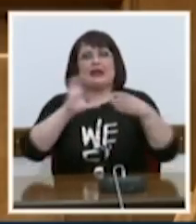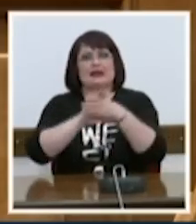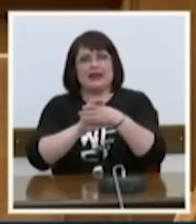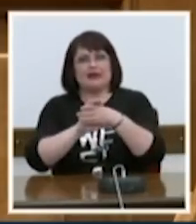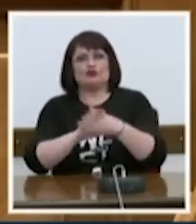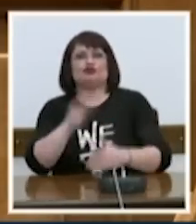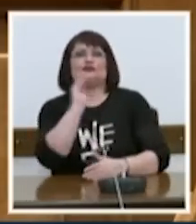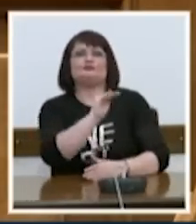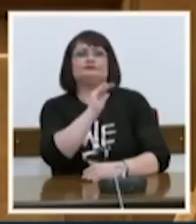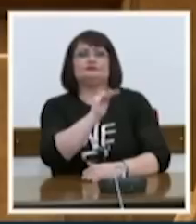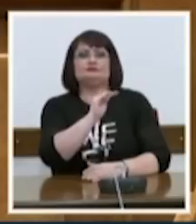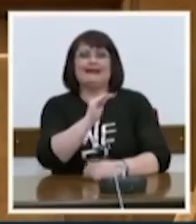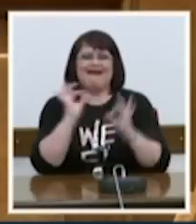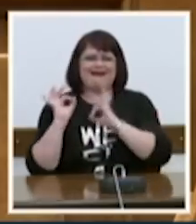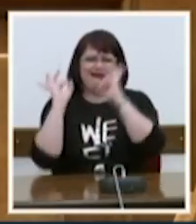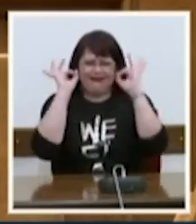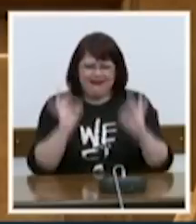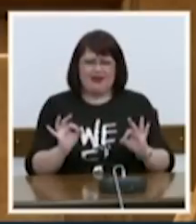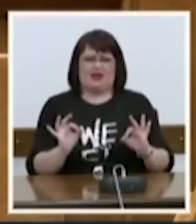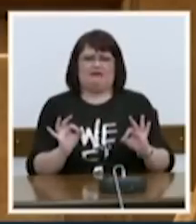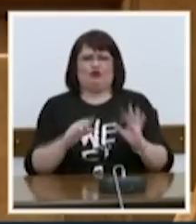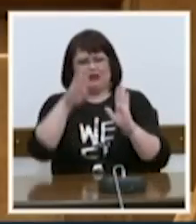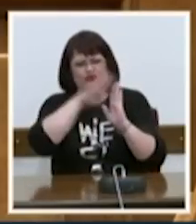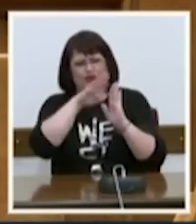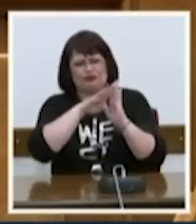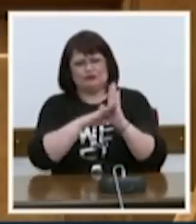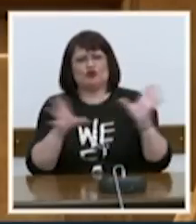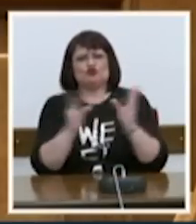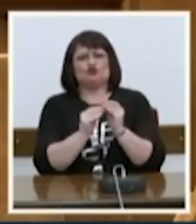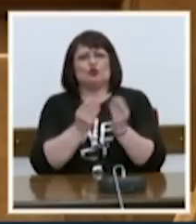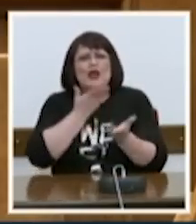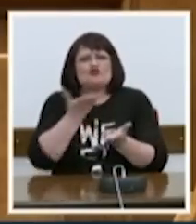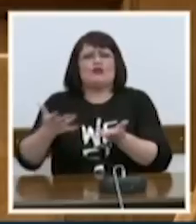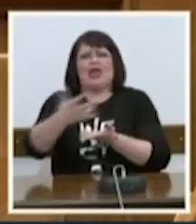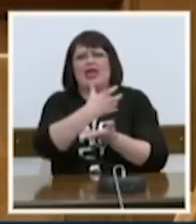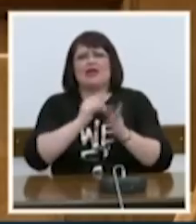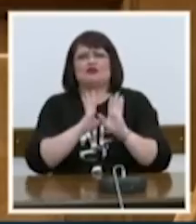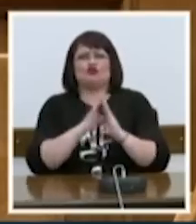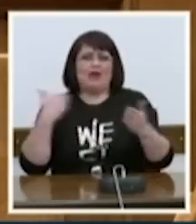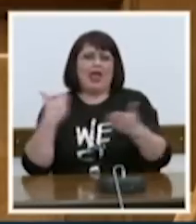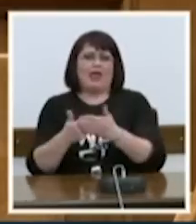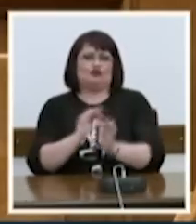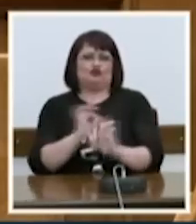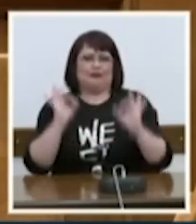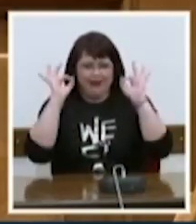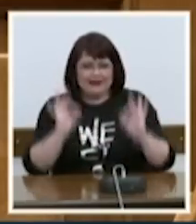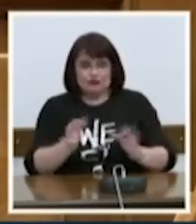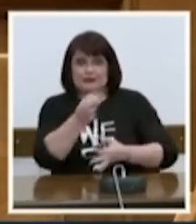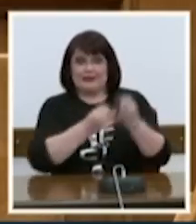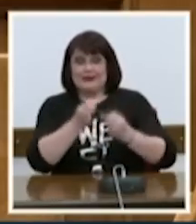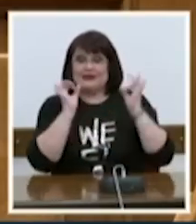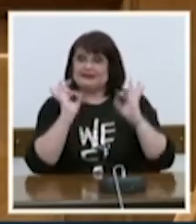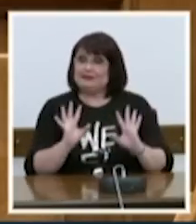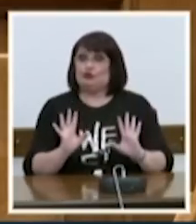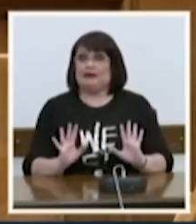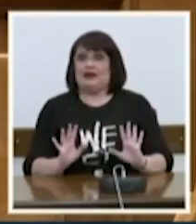σιδερένια εφαρμογή των δημοσιονομικών κανόνων και διαμηνύει pass τέλος. Αυτό δεν μας το είπατε, το λέει όμως